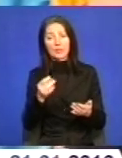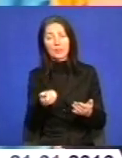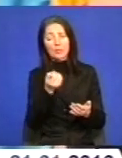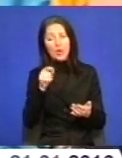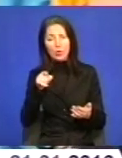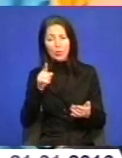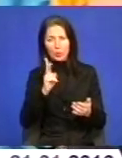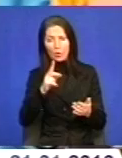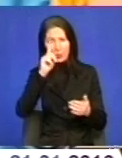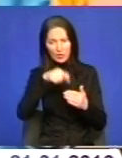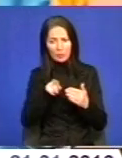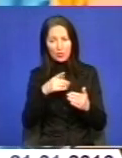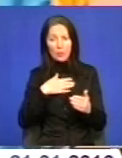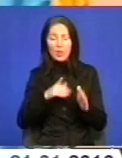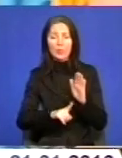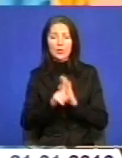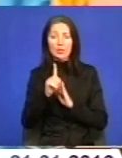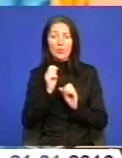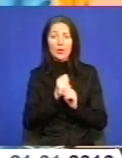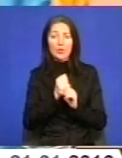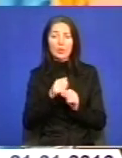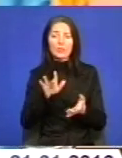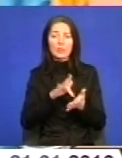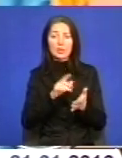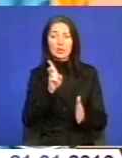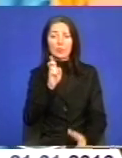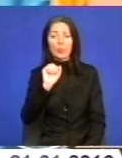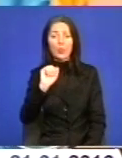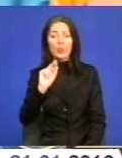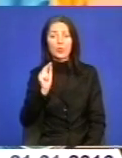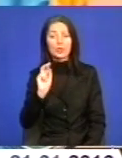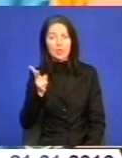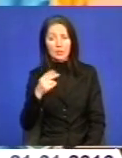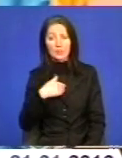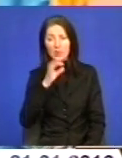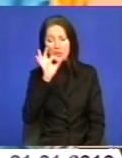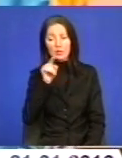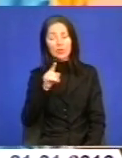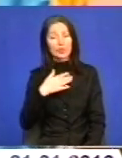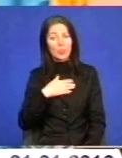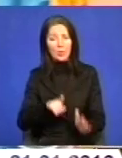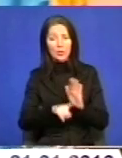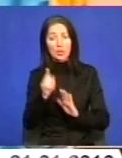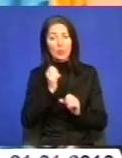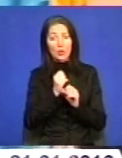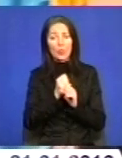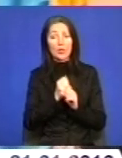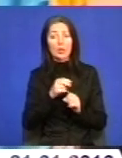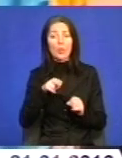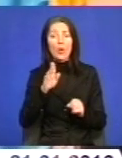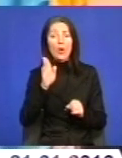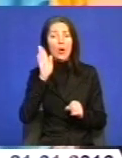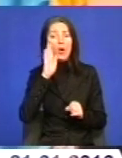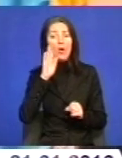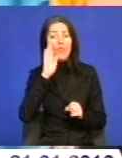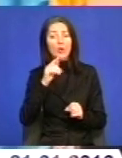те, що ми почнемо роботи в місті Бучачі. Я сказав тоді, що ми почнемо роботи по водогону